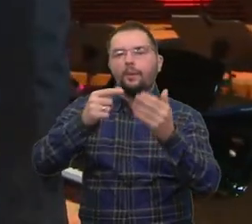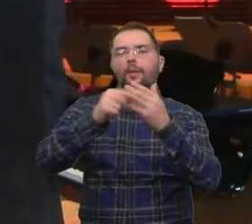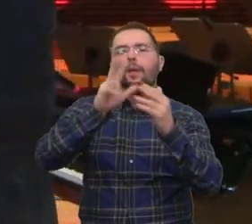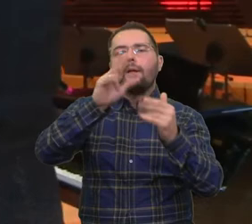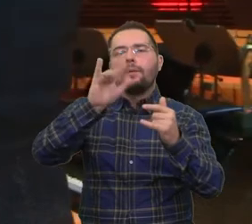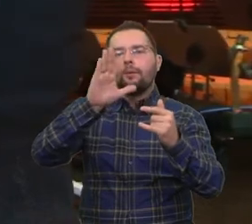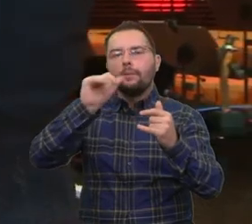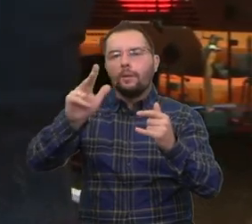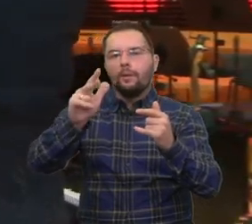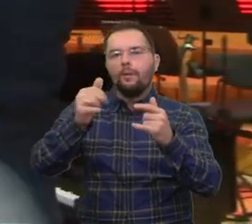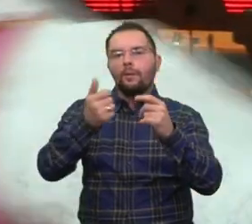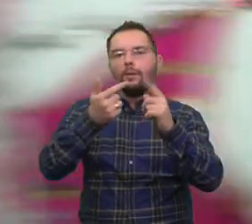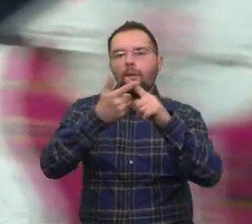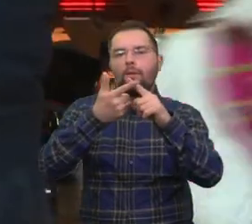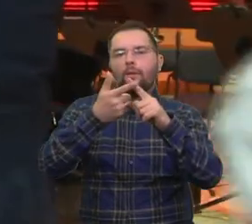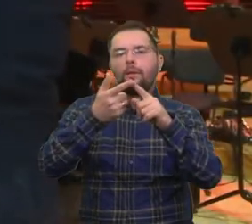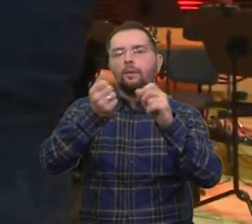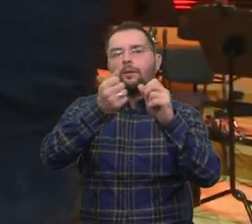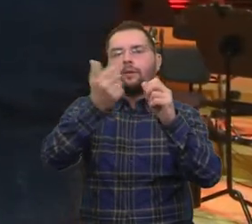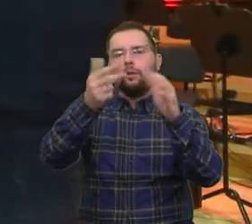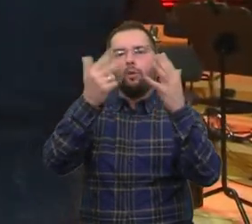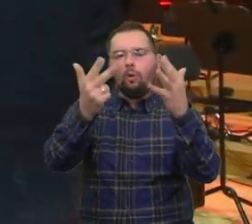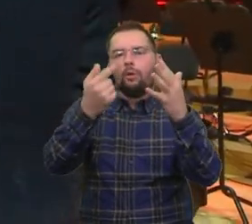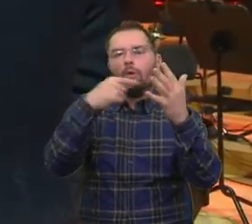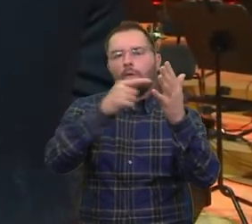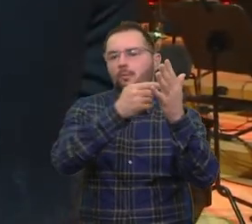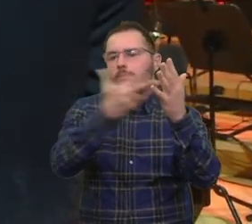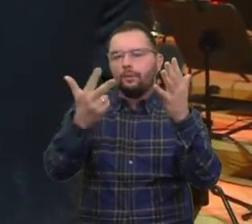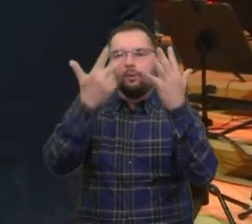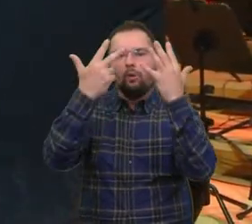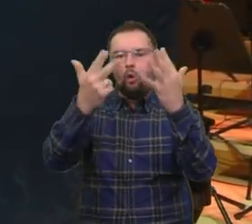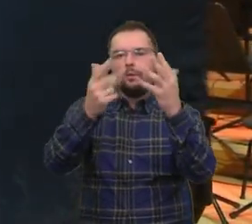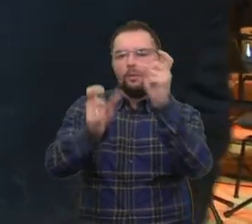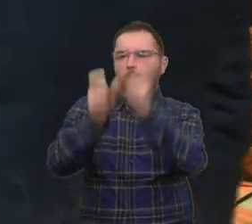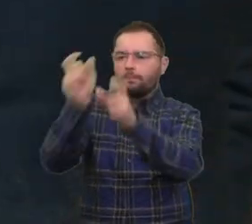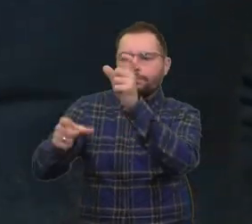Kazimierz Barczyk, Jerzy Widzyk oraz pan Mirosław Koźlakiewicz.